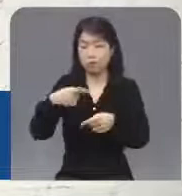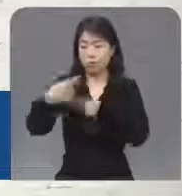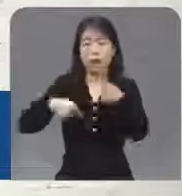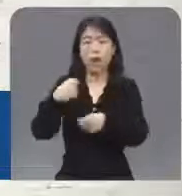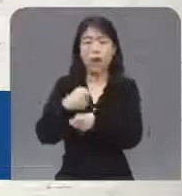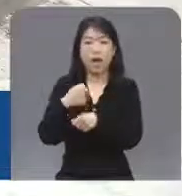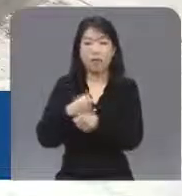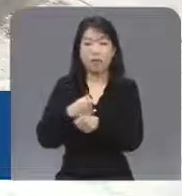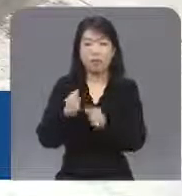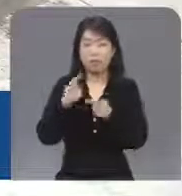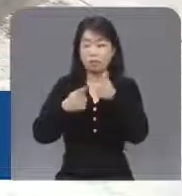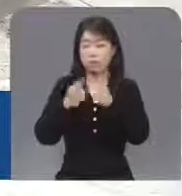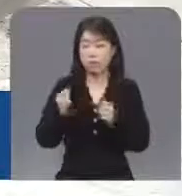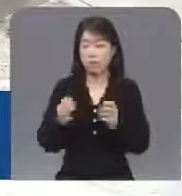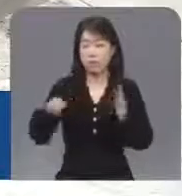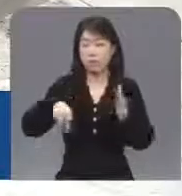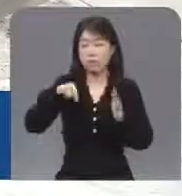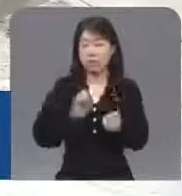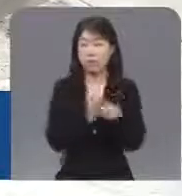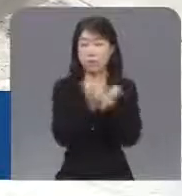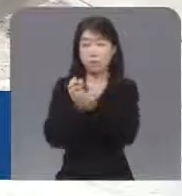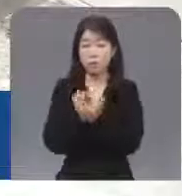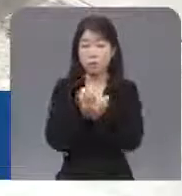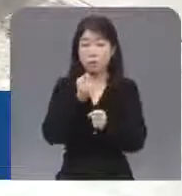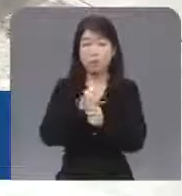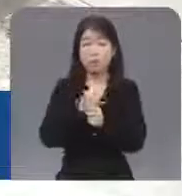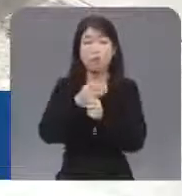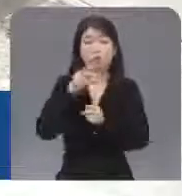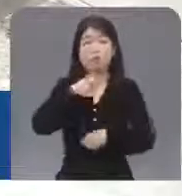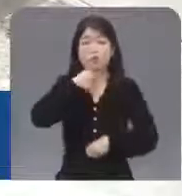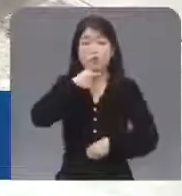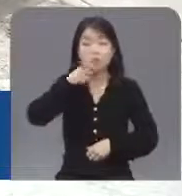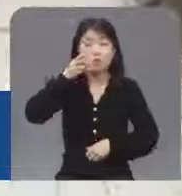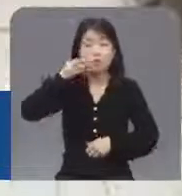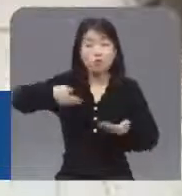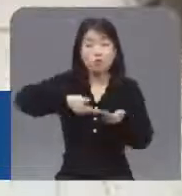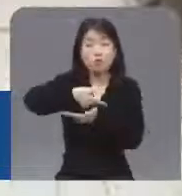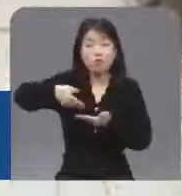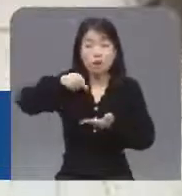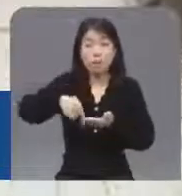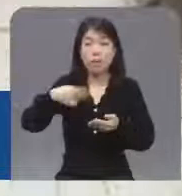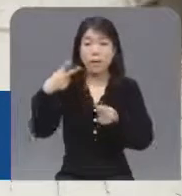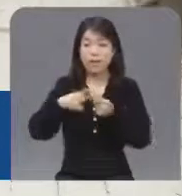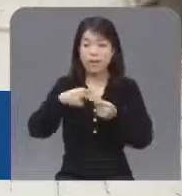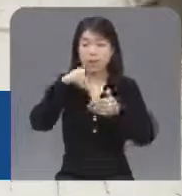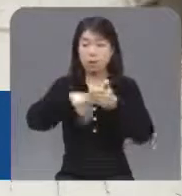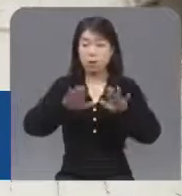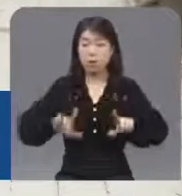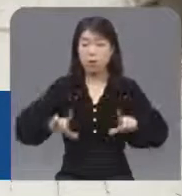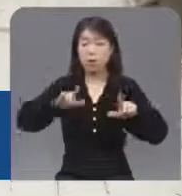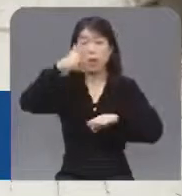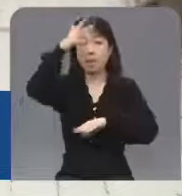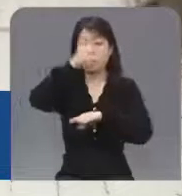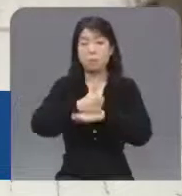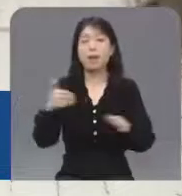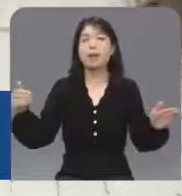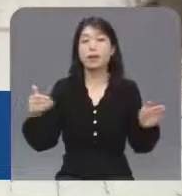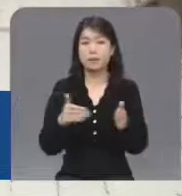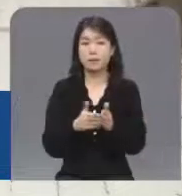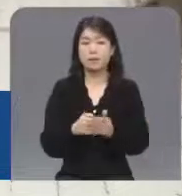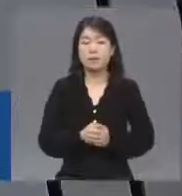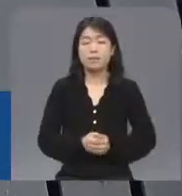식물재배 화분을 설치하는 등 물 순환 선도 도씨 시범사업 2차 공사를 올해 말까지 진행한다고 밝혔습니다